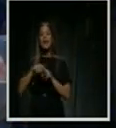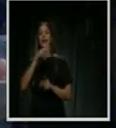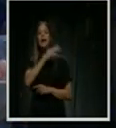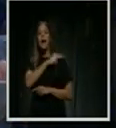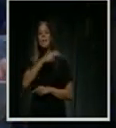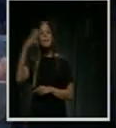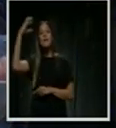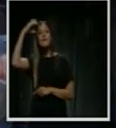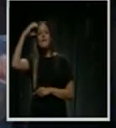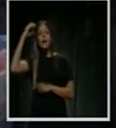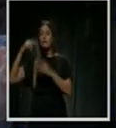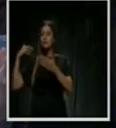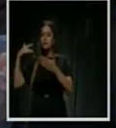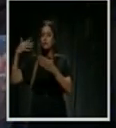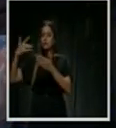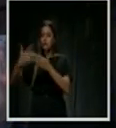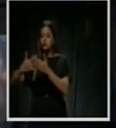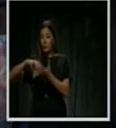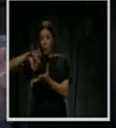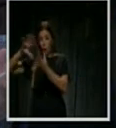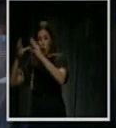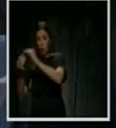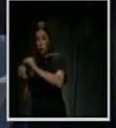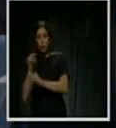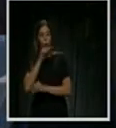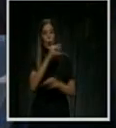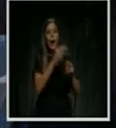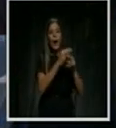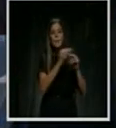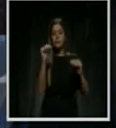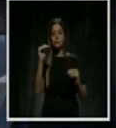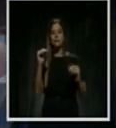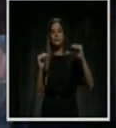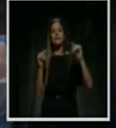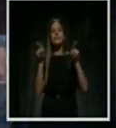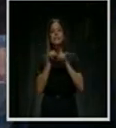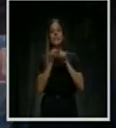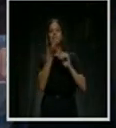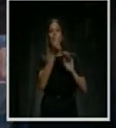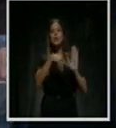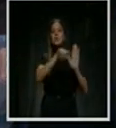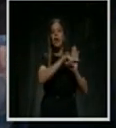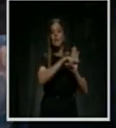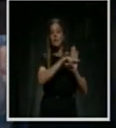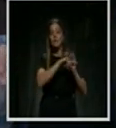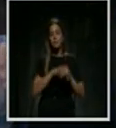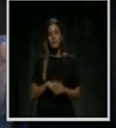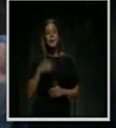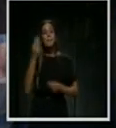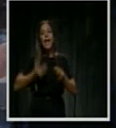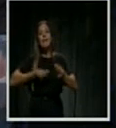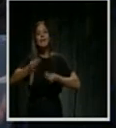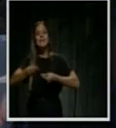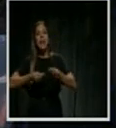ta' qablu. Temnu li jagħmel dejn daqshom. Din hija l-qagħda. Kull ma qed jagħmel jissellef u